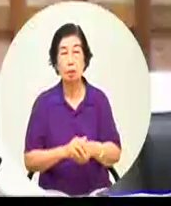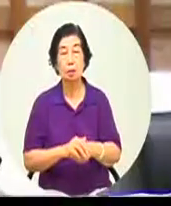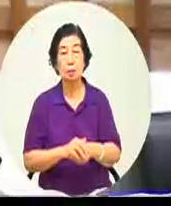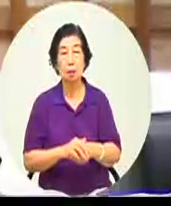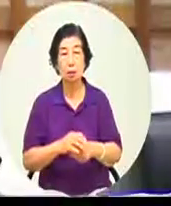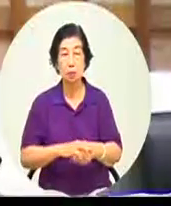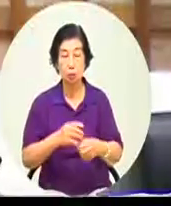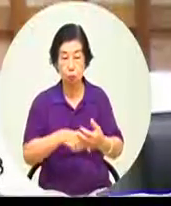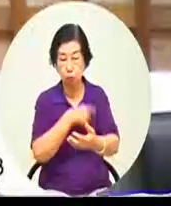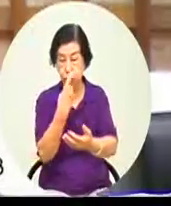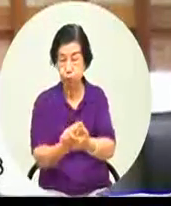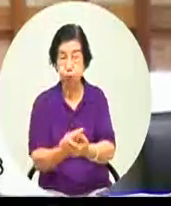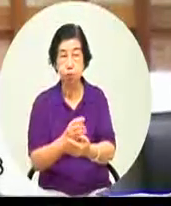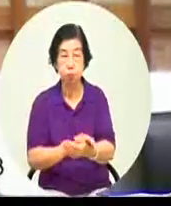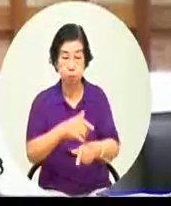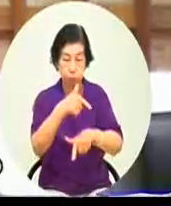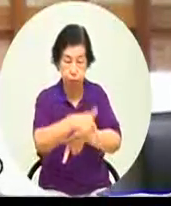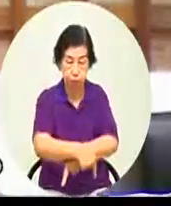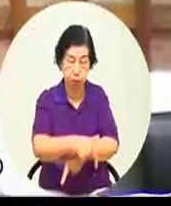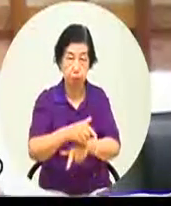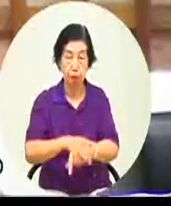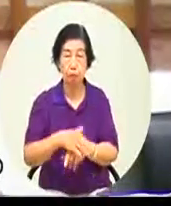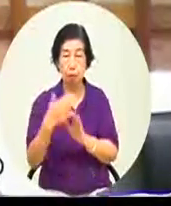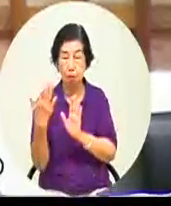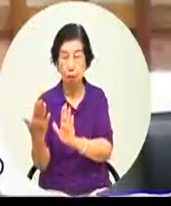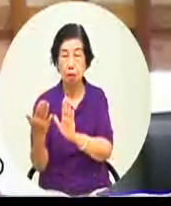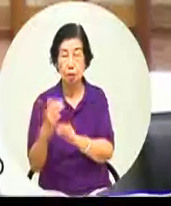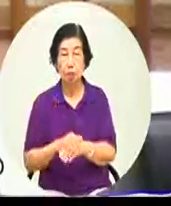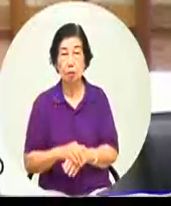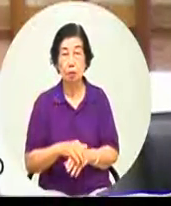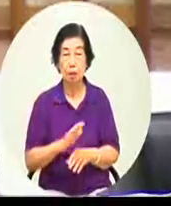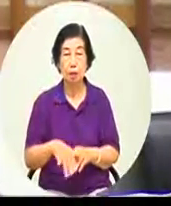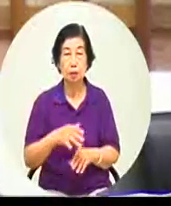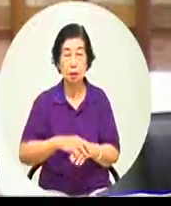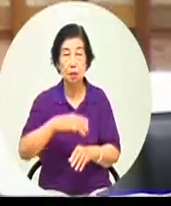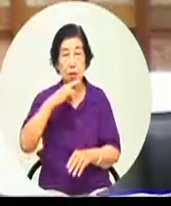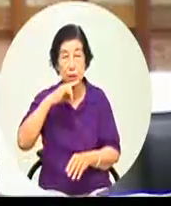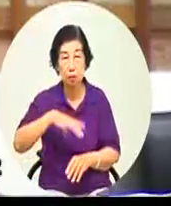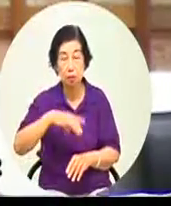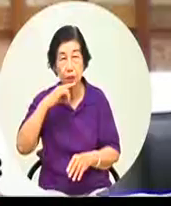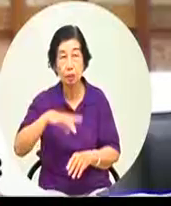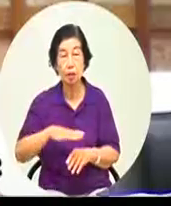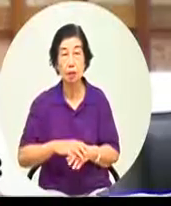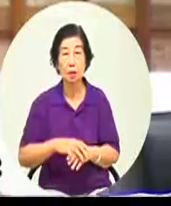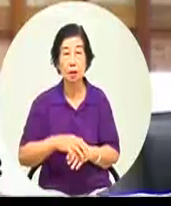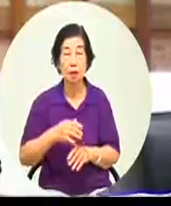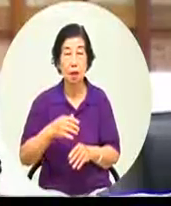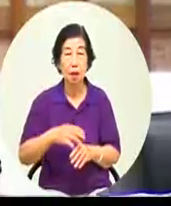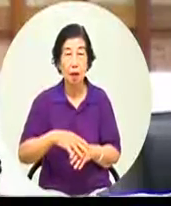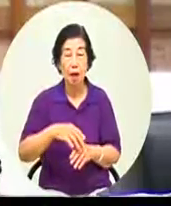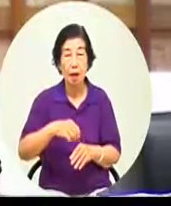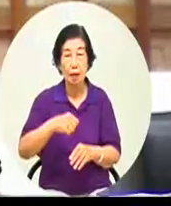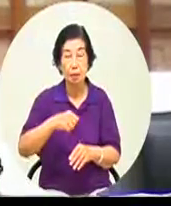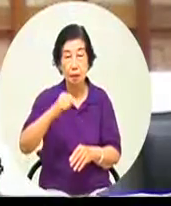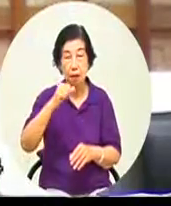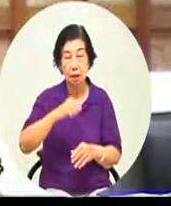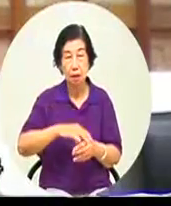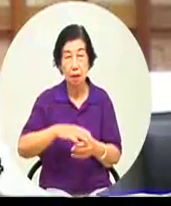的这些包含我再请教你，越南我们现在印尼越南我们的导游有多少？